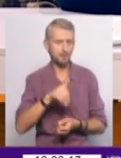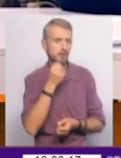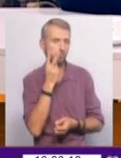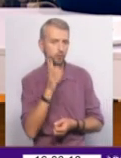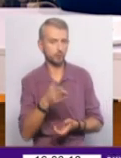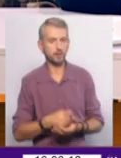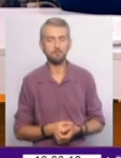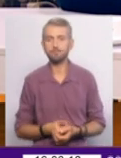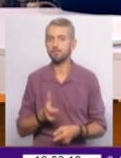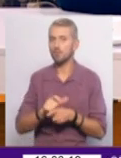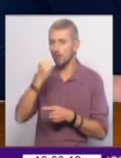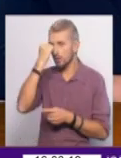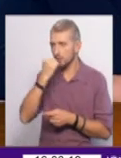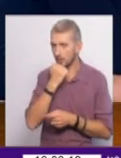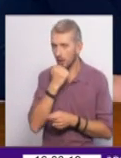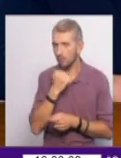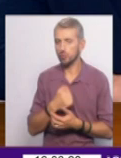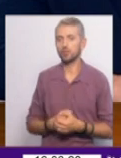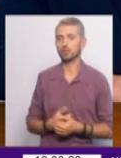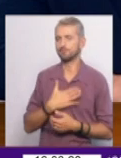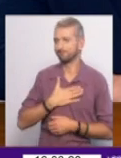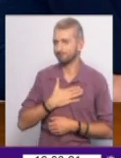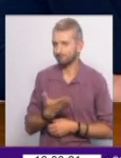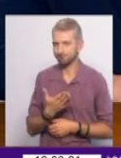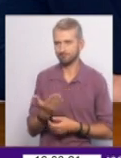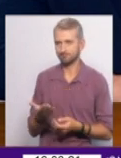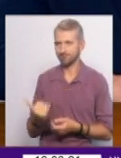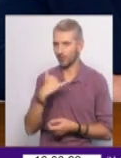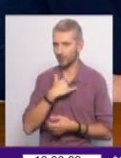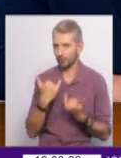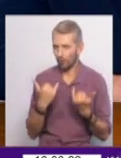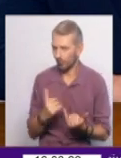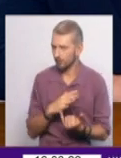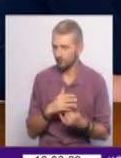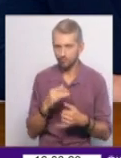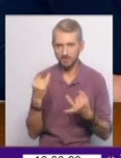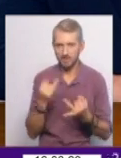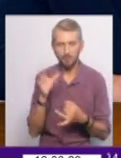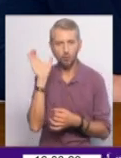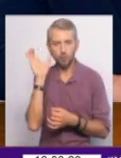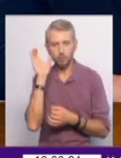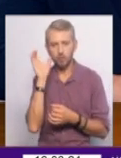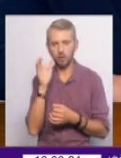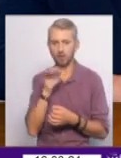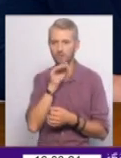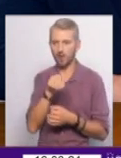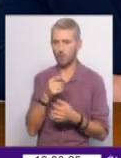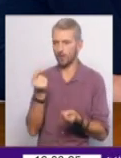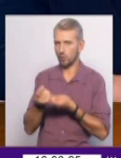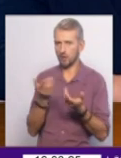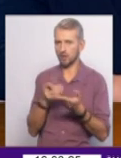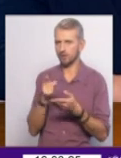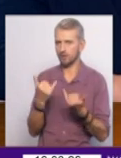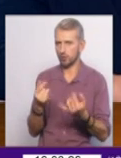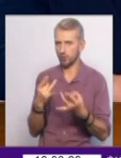Так, дуже дякую, пане Павло. Дякую вам. Вдячна за розмову. Дуже дякую, що ви сьогодні завітали до нас. Було дуже цікаво послухати певні фахові нюанси, які ви сьогодні нам